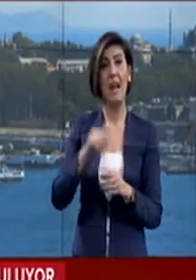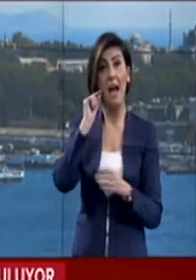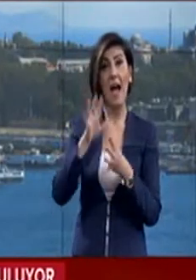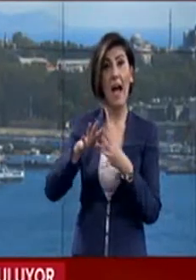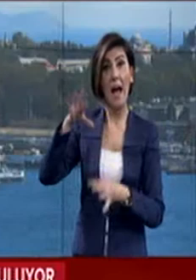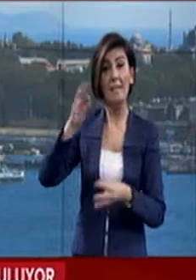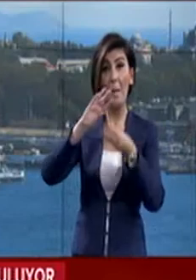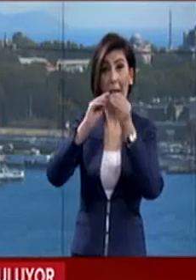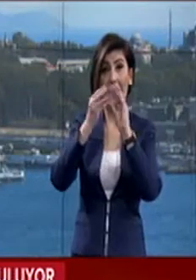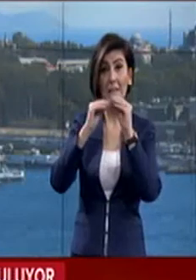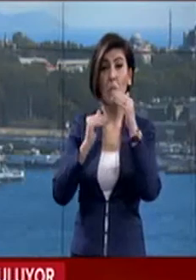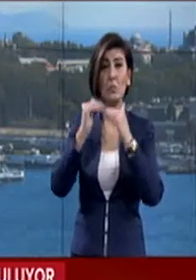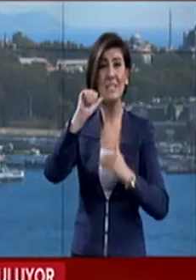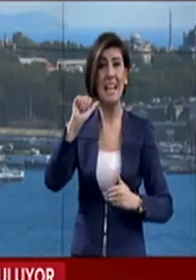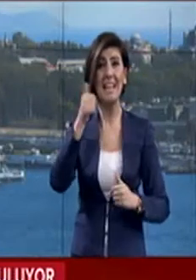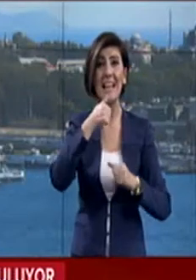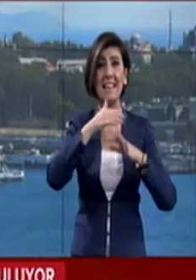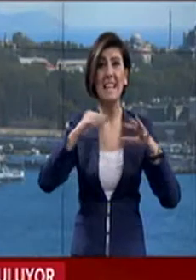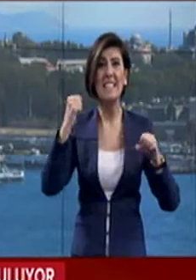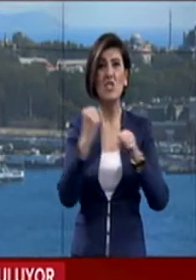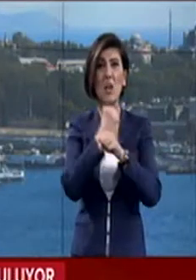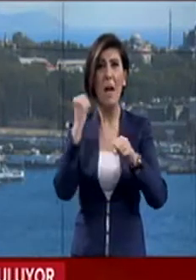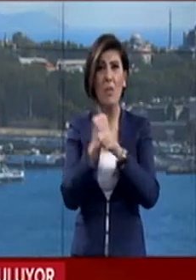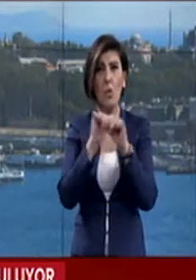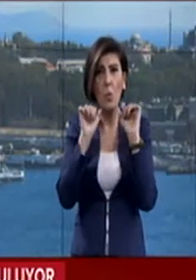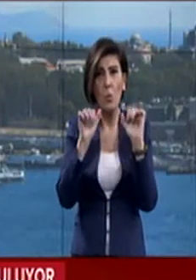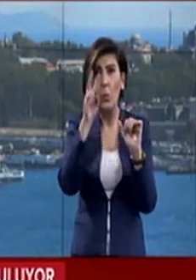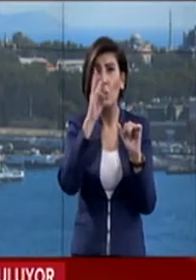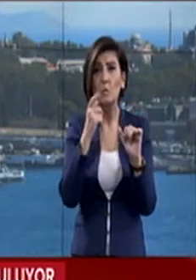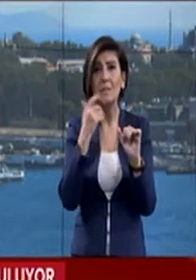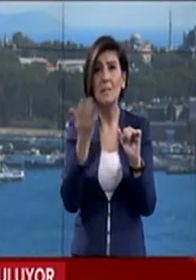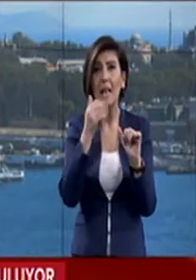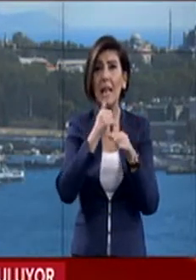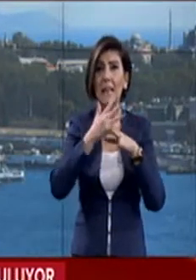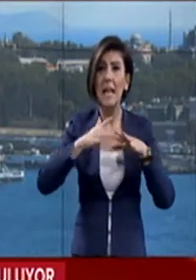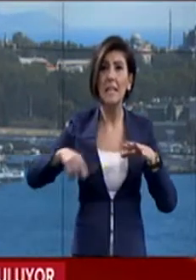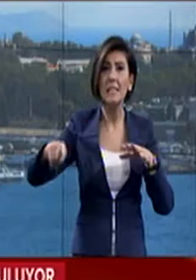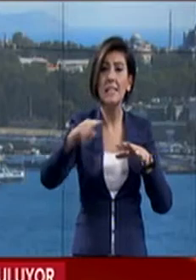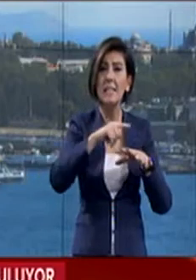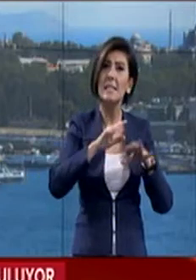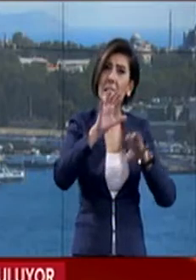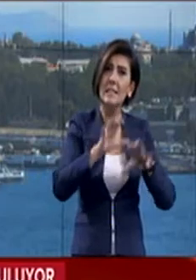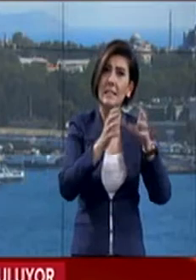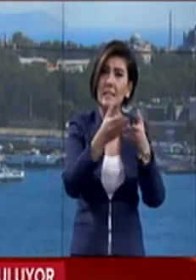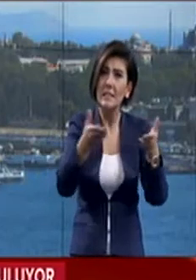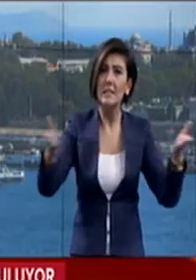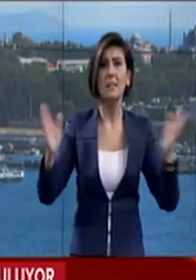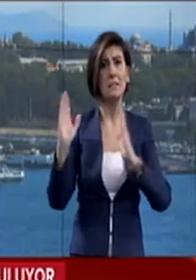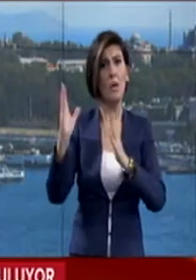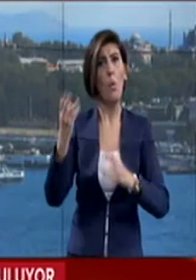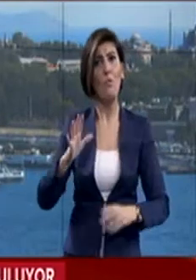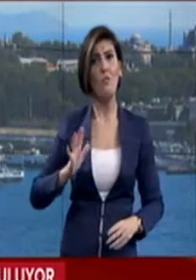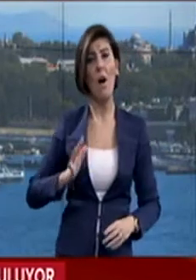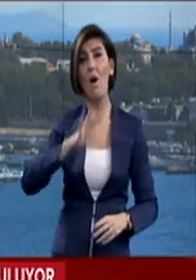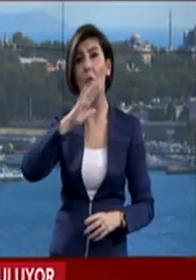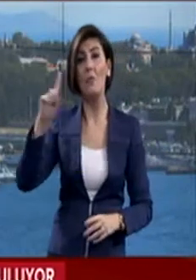Taylor'ın heykelleri yüksek kaliteli deniz çimentosuyla yapılmış olup 300 yıla kadar deniz ortamında sergilenebilecek. Avrupa'nın bu